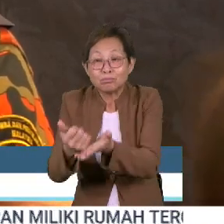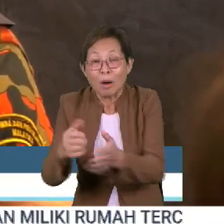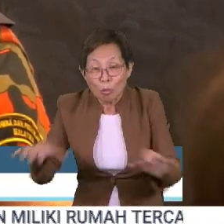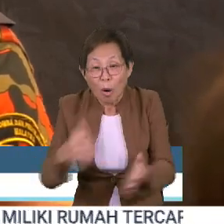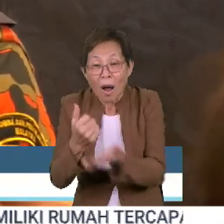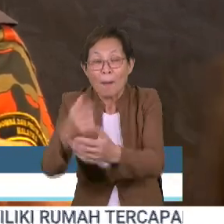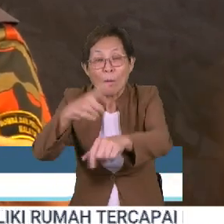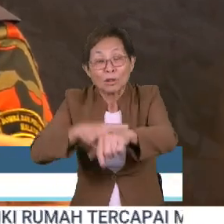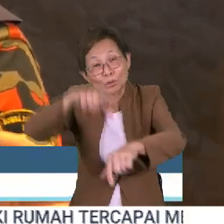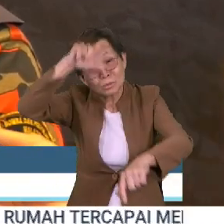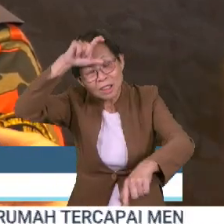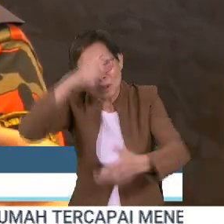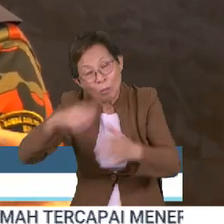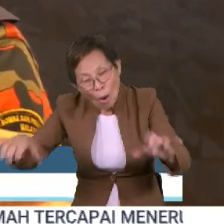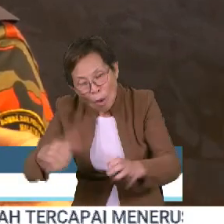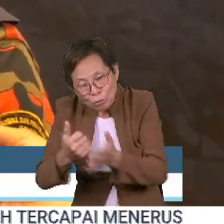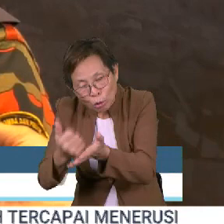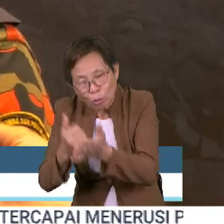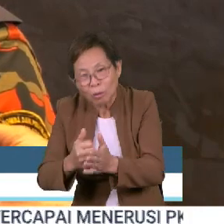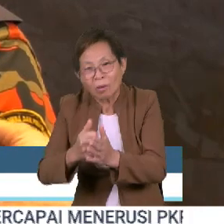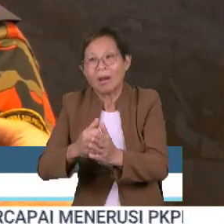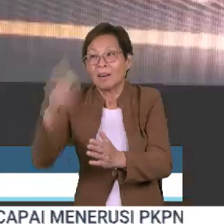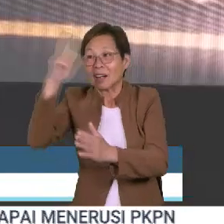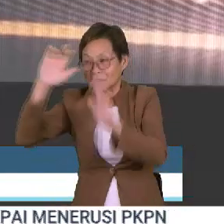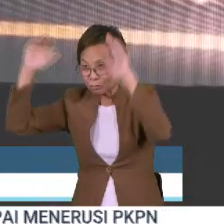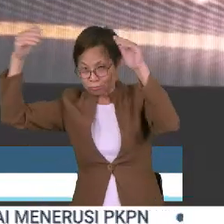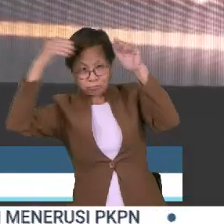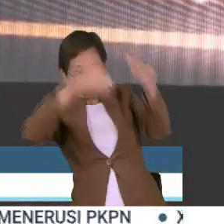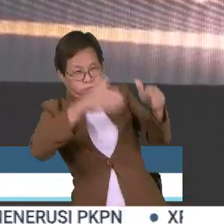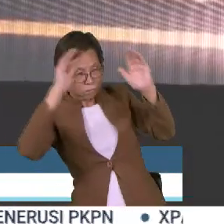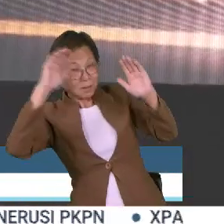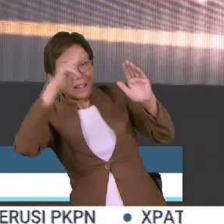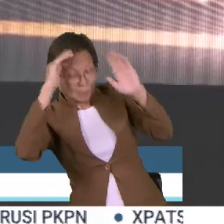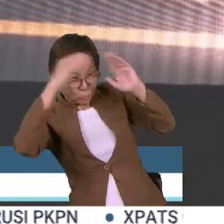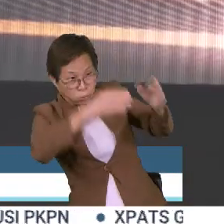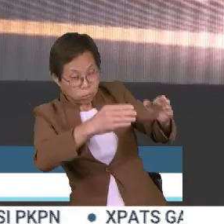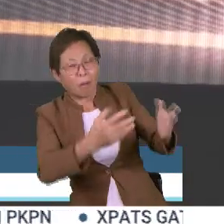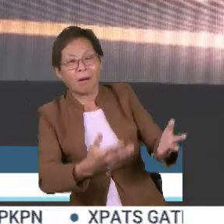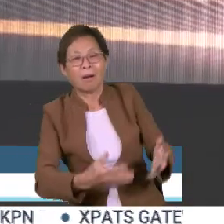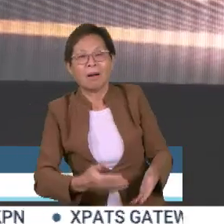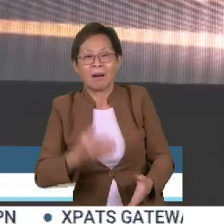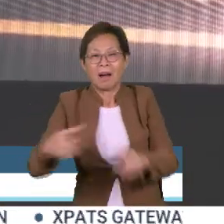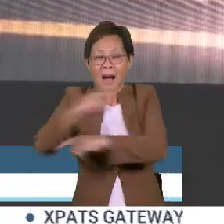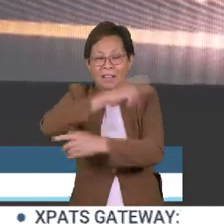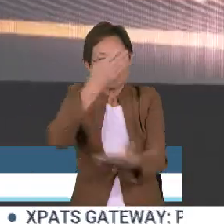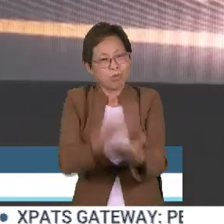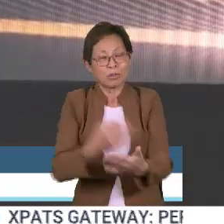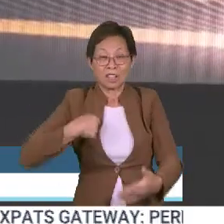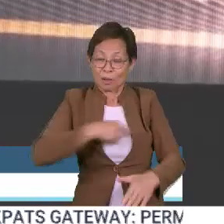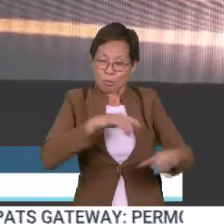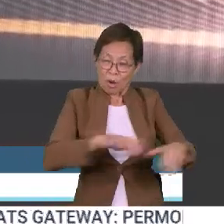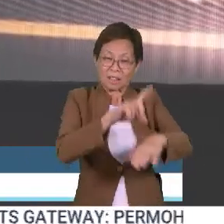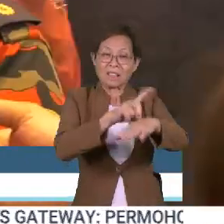di Turki itu mendapat perhatian daripada pihak kerajaan, dan hari ini terbuktilah apa yang kita buat